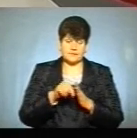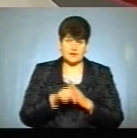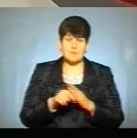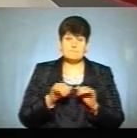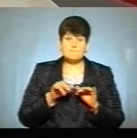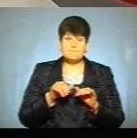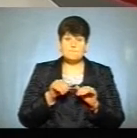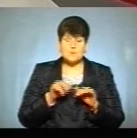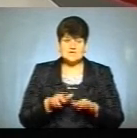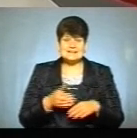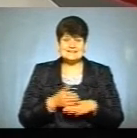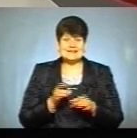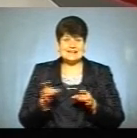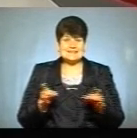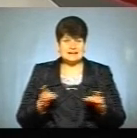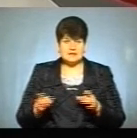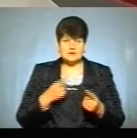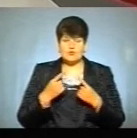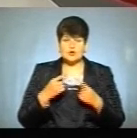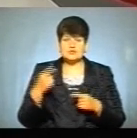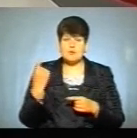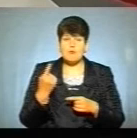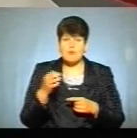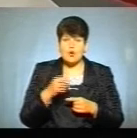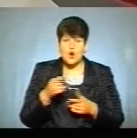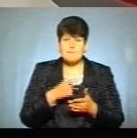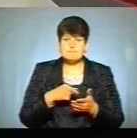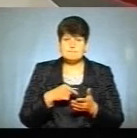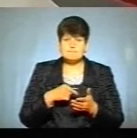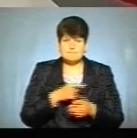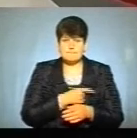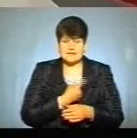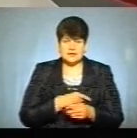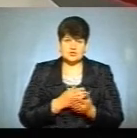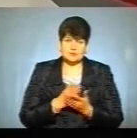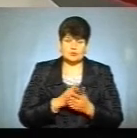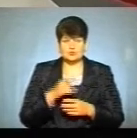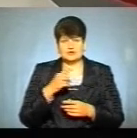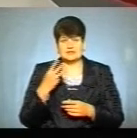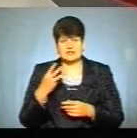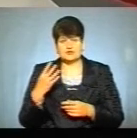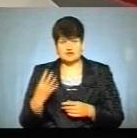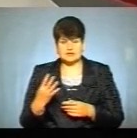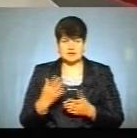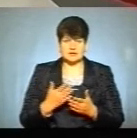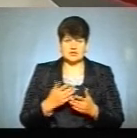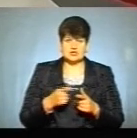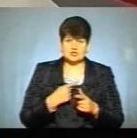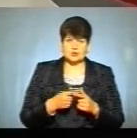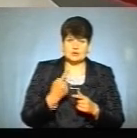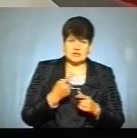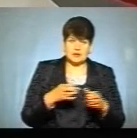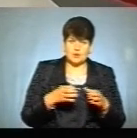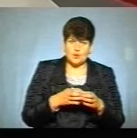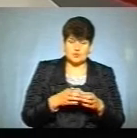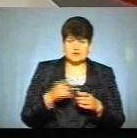процесі децентралізації і говорячи про медичні послуги, зараз йде дискусія, чи будуть 3-4 медичних округи в Тернопільській області, чи один